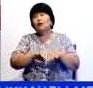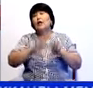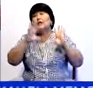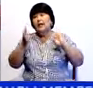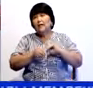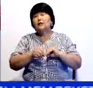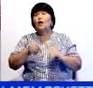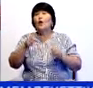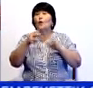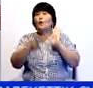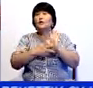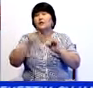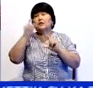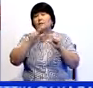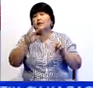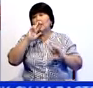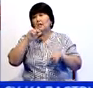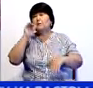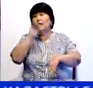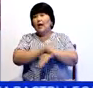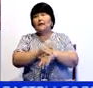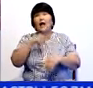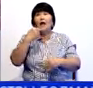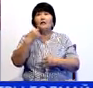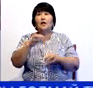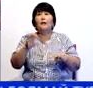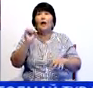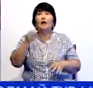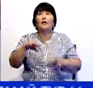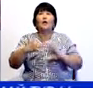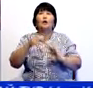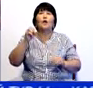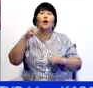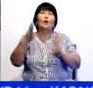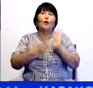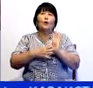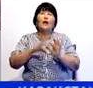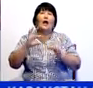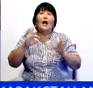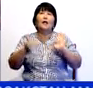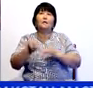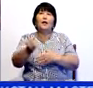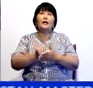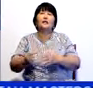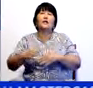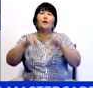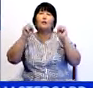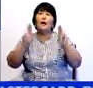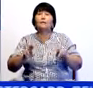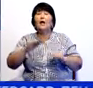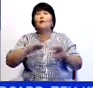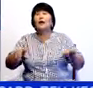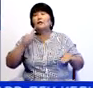Нәтижесінде 18 мекемеден кемшіліктер анықталды. Атап айтсақ, Арал ауданындағы номер 19 олимпиадалық резервтің мамандандырылған